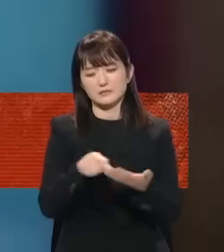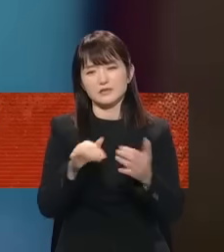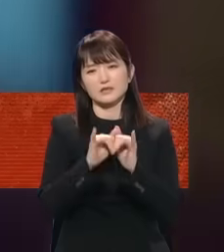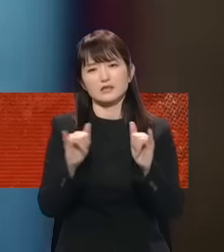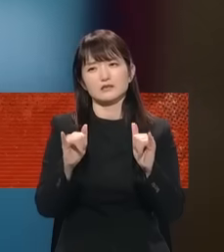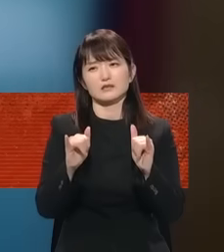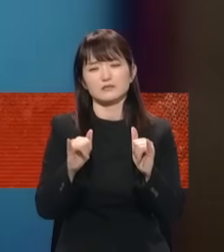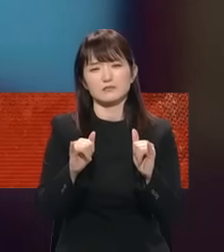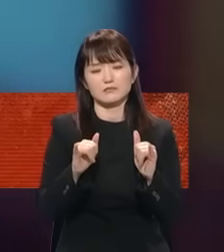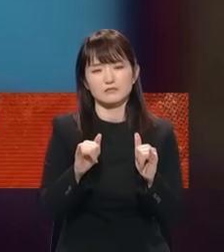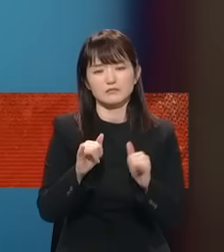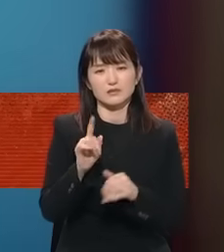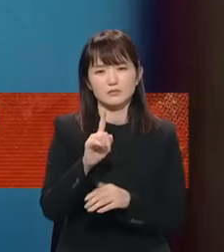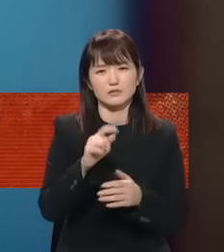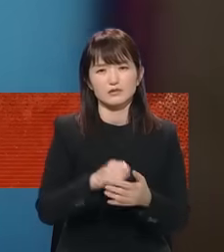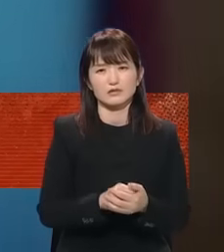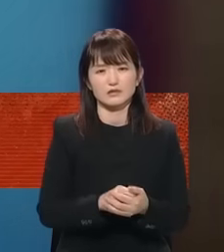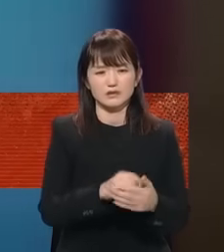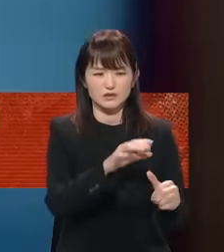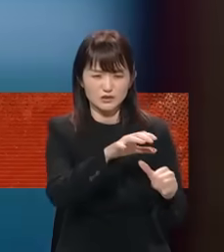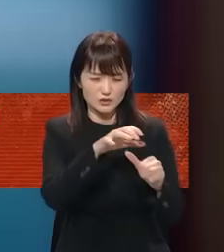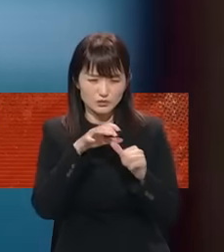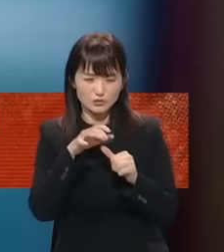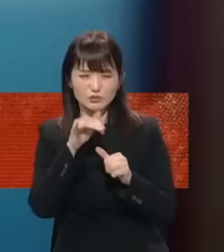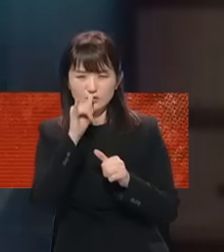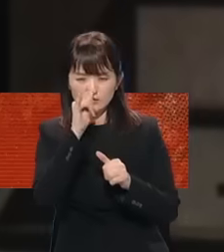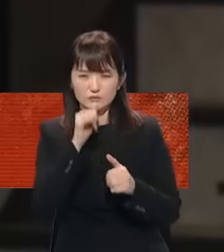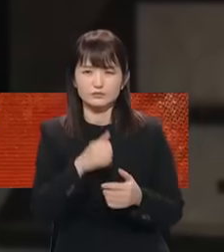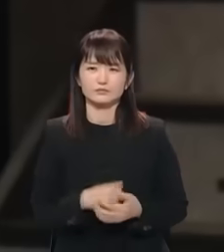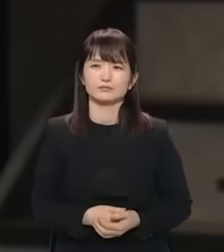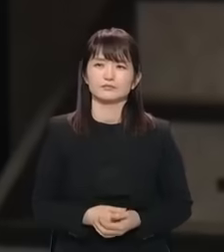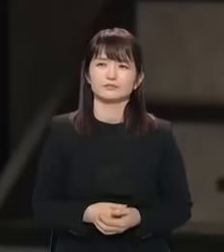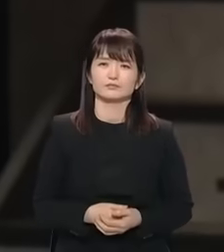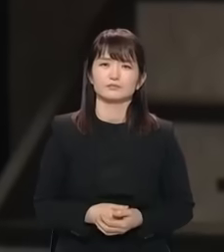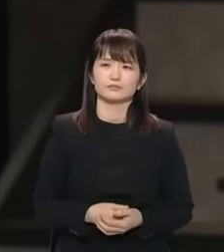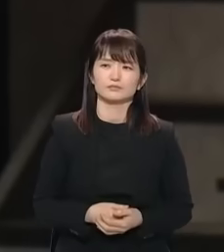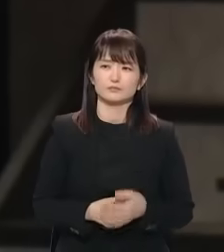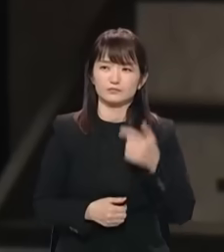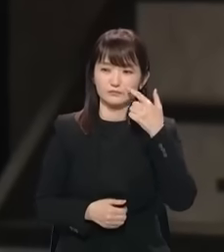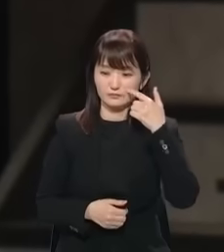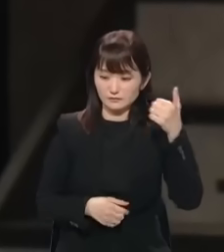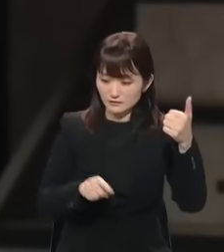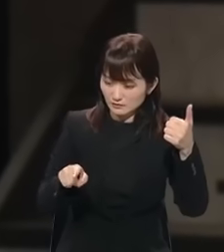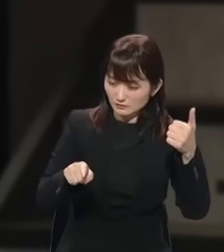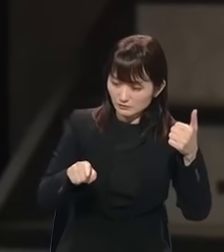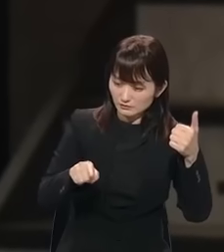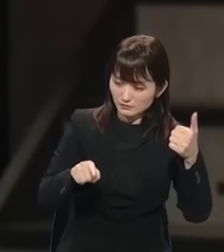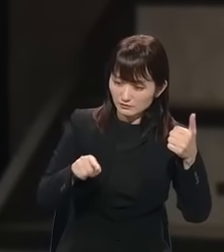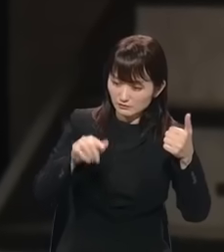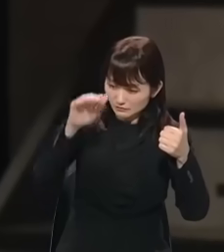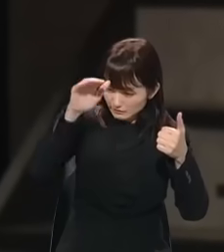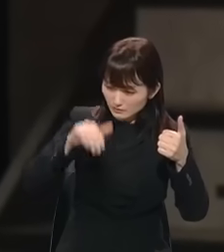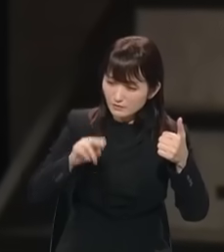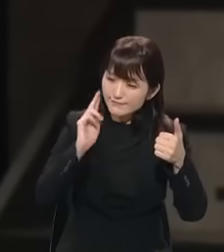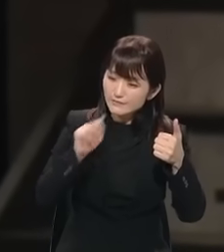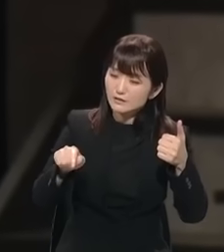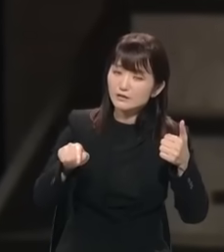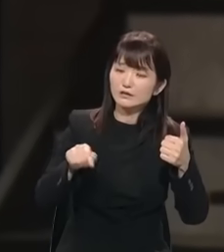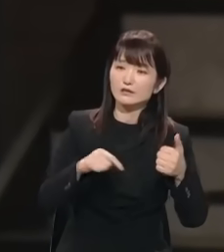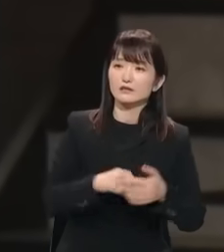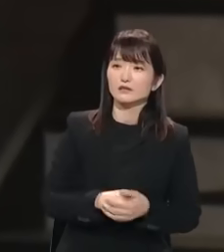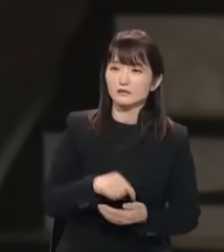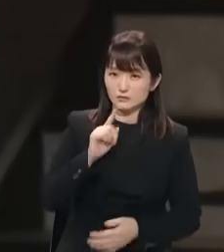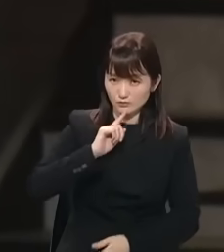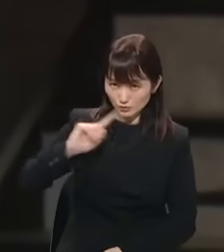거의 놀잇감이 돼 가지고 이렇게 어 대화가 이어지고 있는데요이 아버지는 이거 문제가 너무 심각하다고 생각하고 결국에는 이제